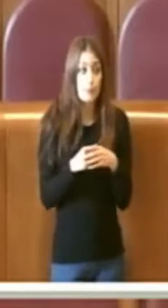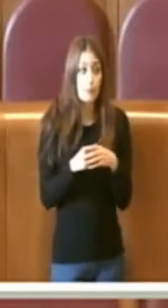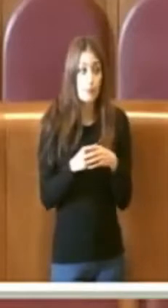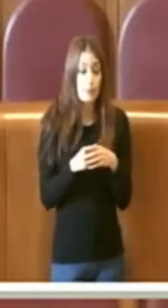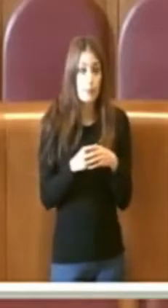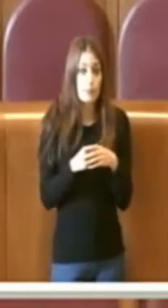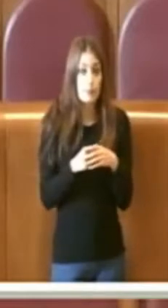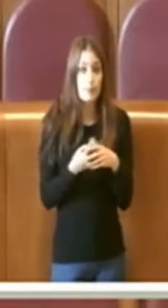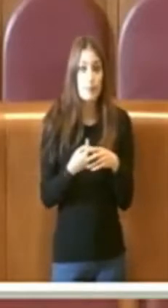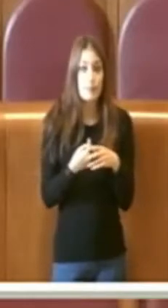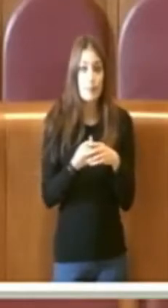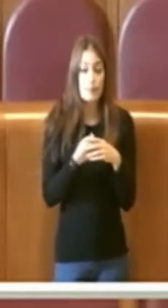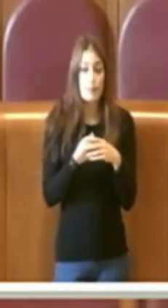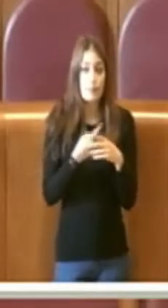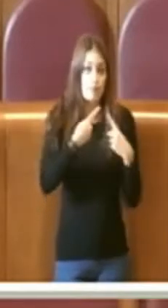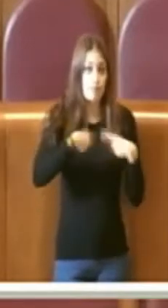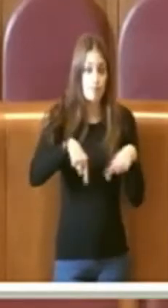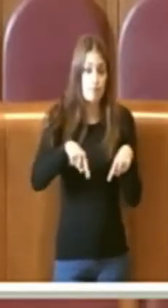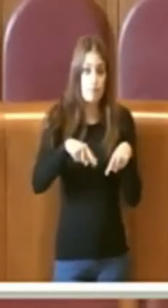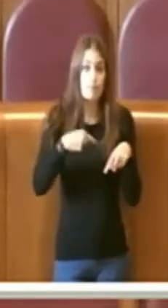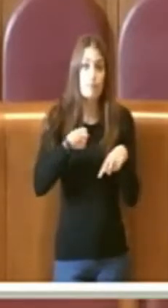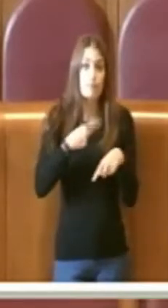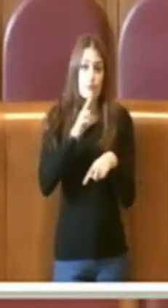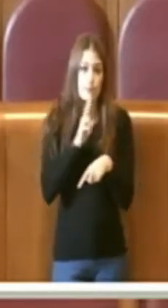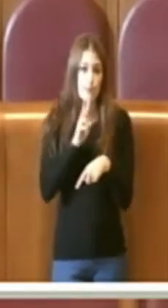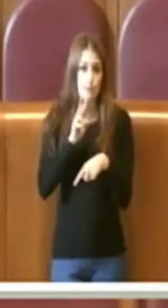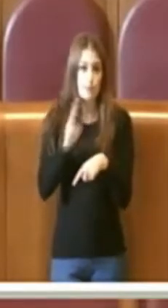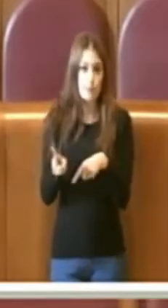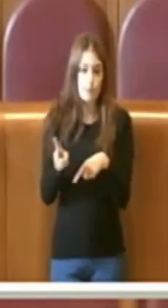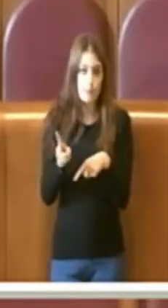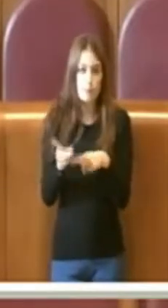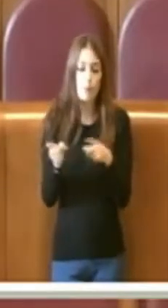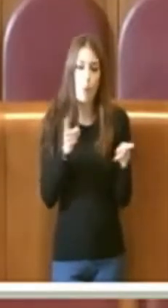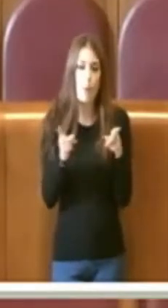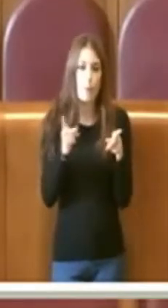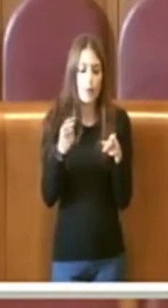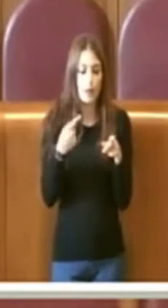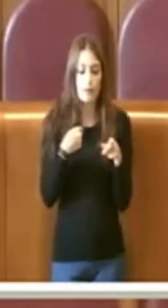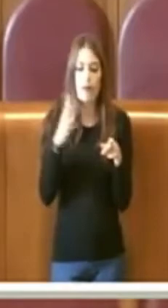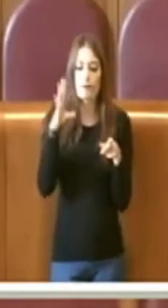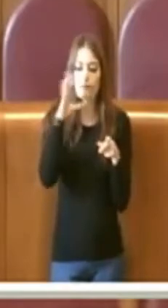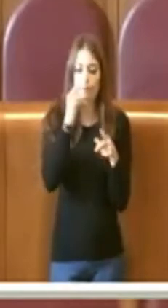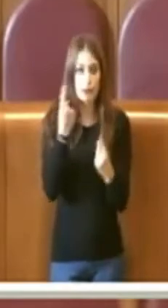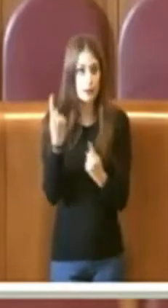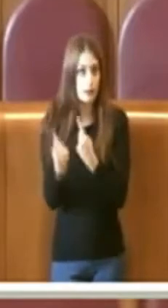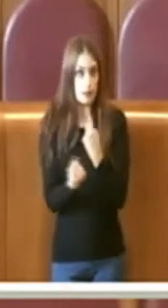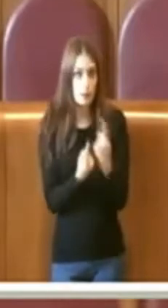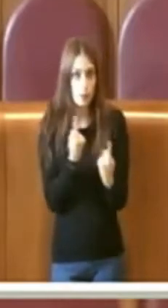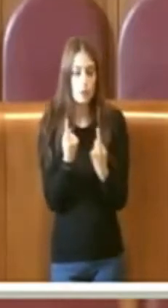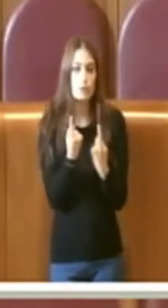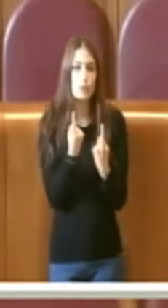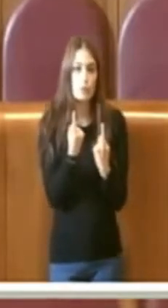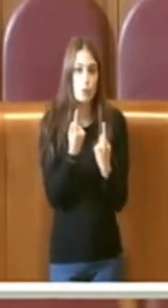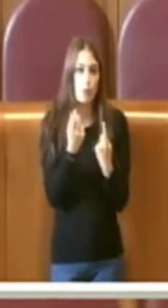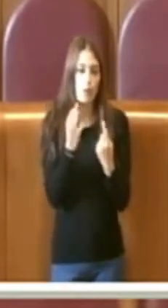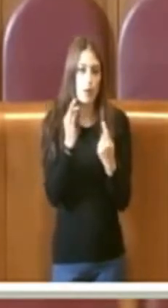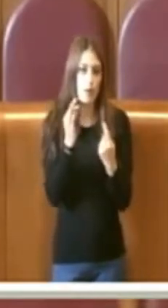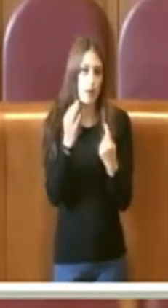che insomma abbiamo dato noi nel momento in cui siamo venuti a conoscenza insomma della